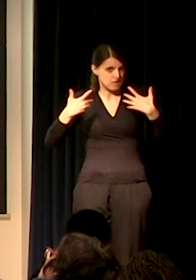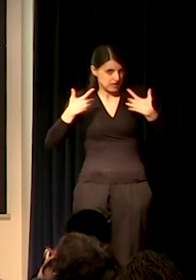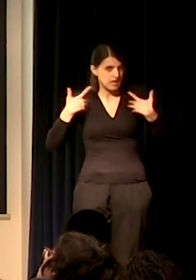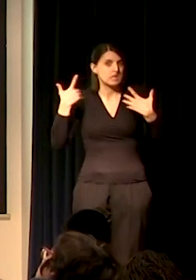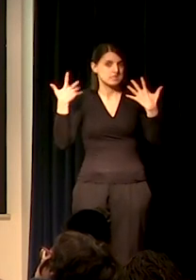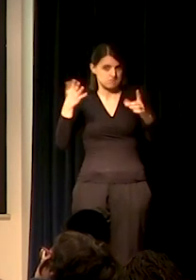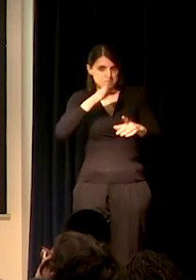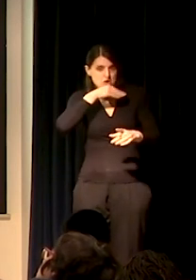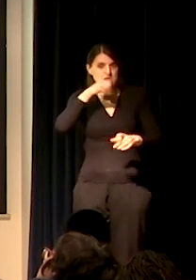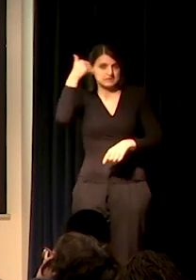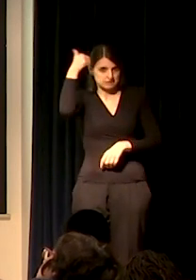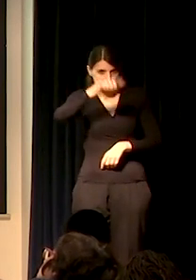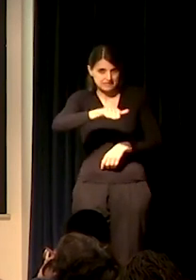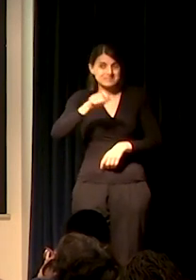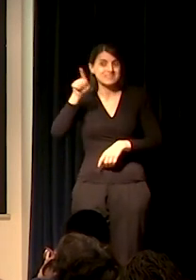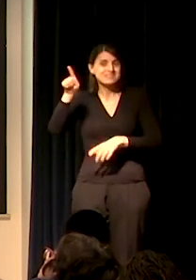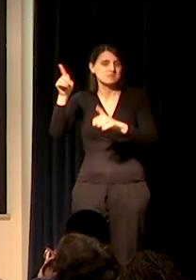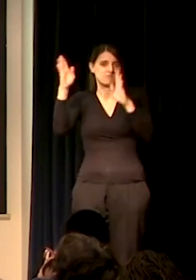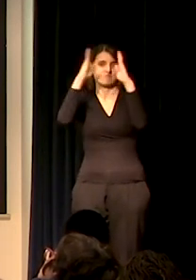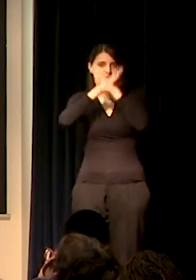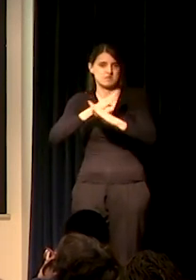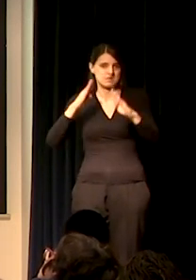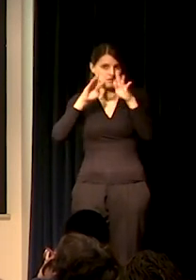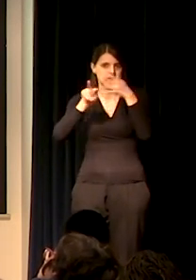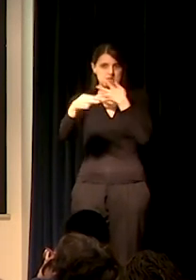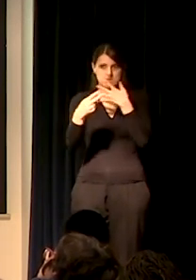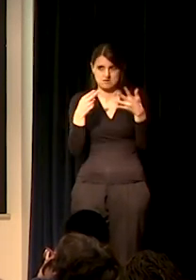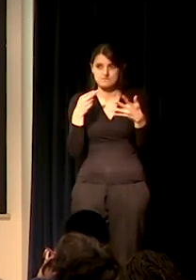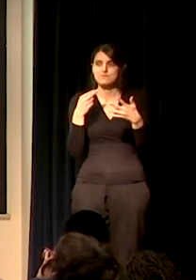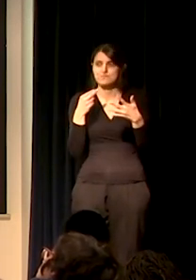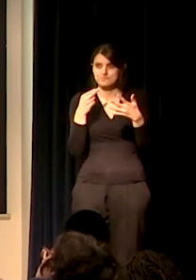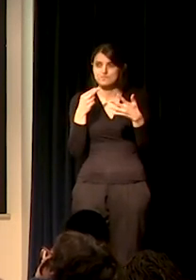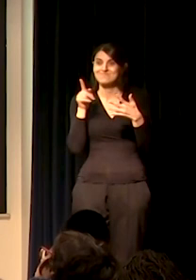violència masclista i que està molt invisibilitzada. Per tant, aquests són tres temes